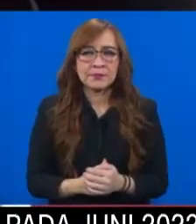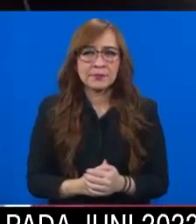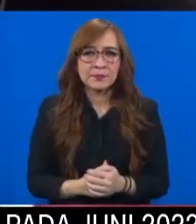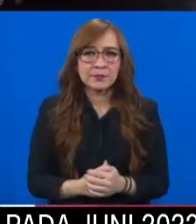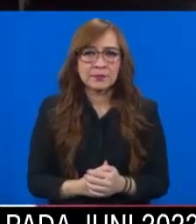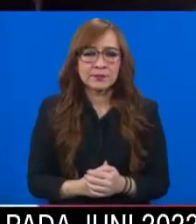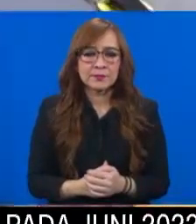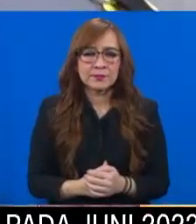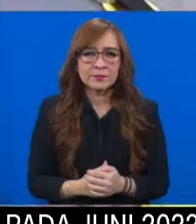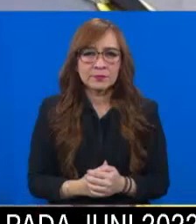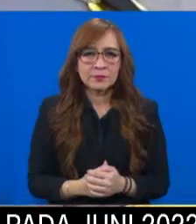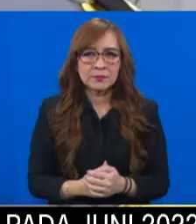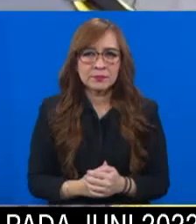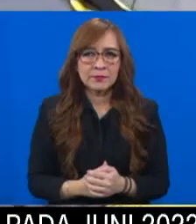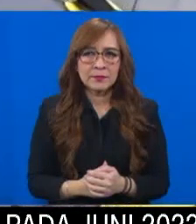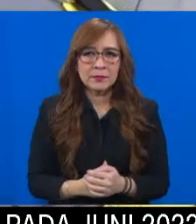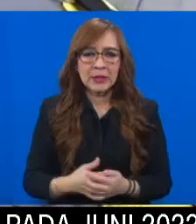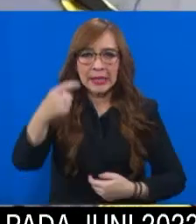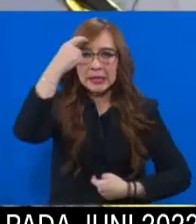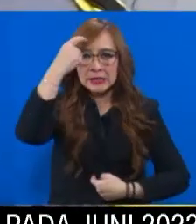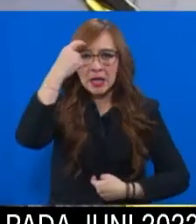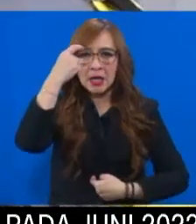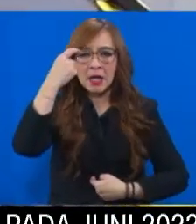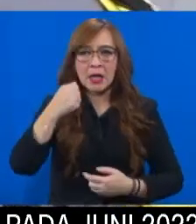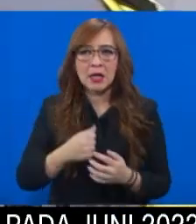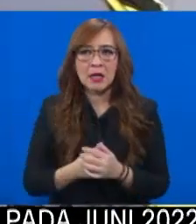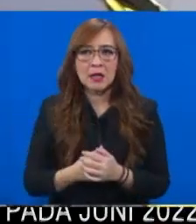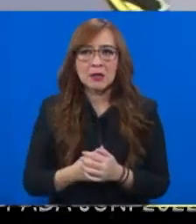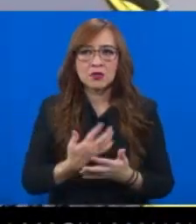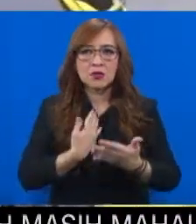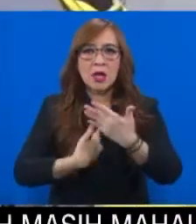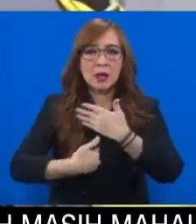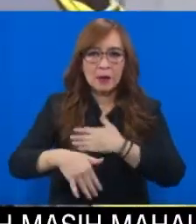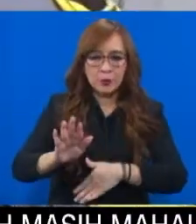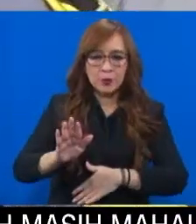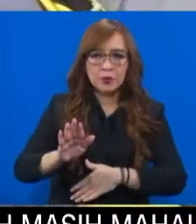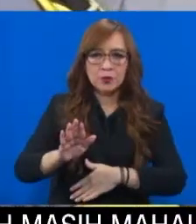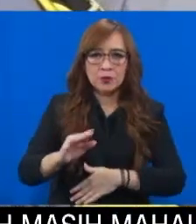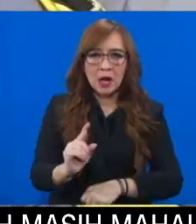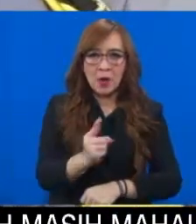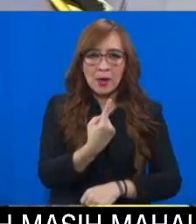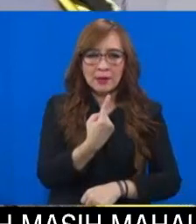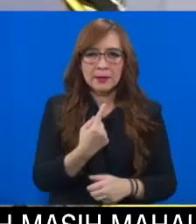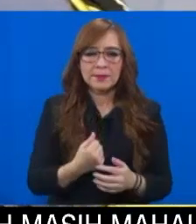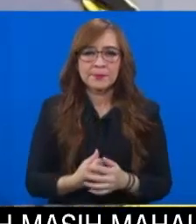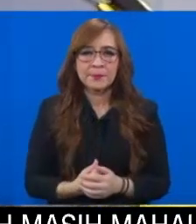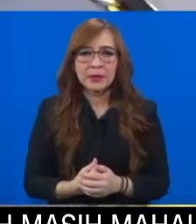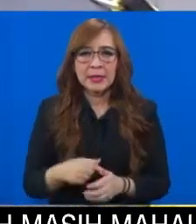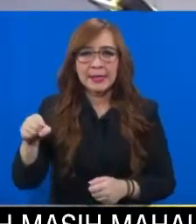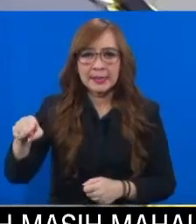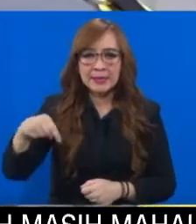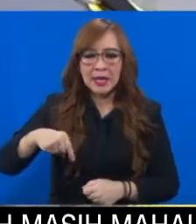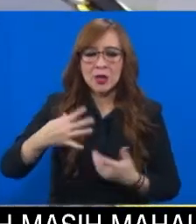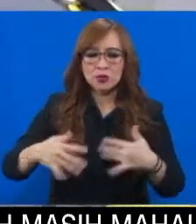air kecil. Yang tersangka ini sudah melarikan diri ke daerah Tabanan, Bali. Dalam sementara pengakuan beliau beralibi